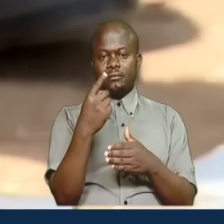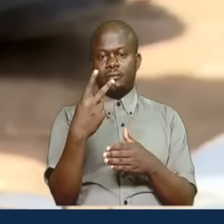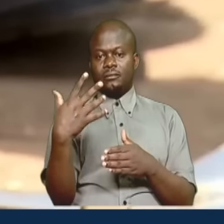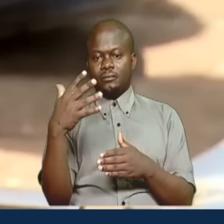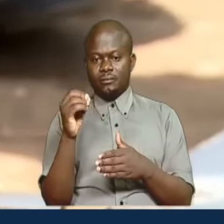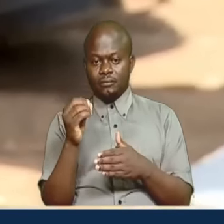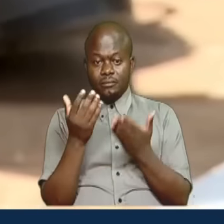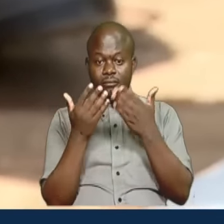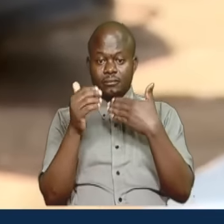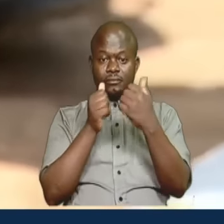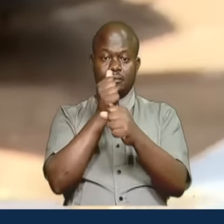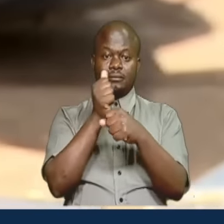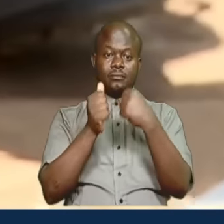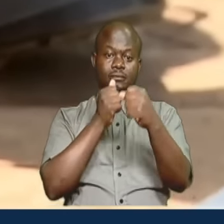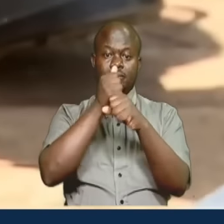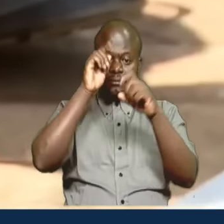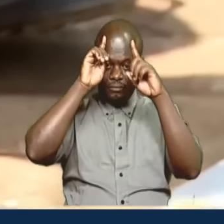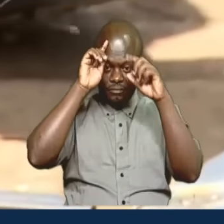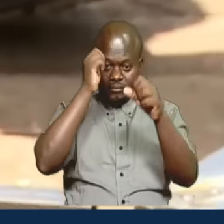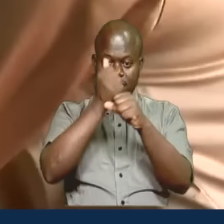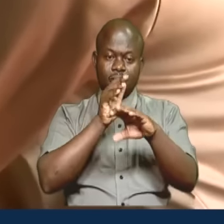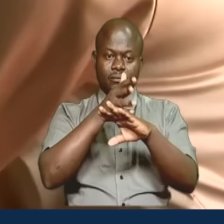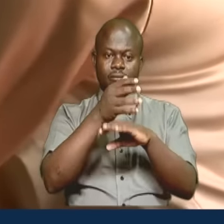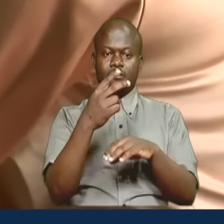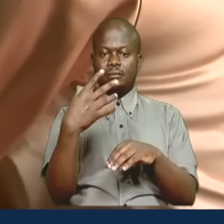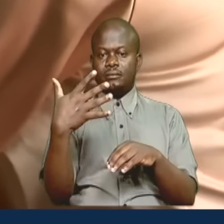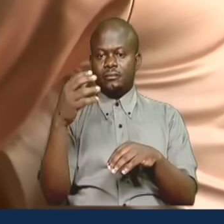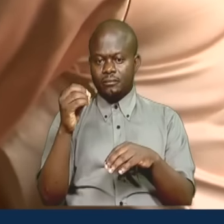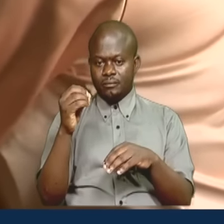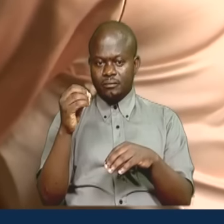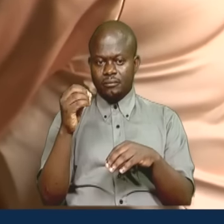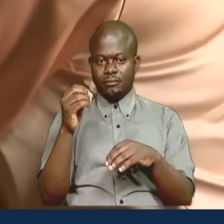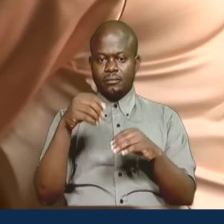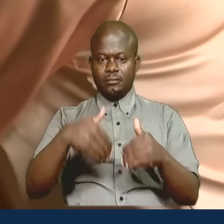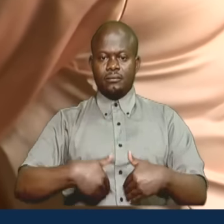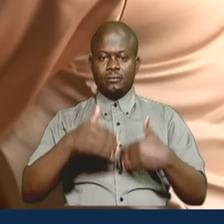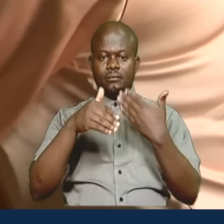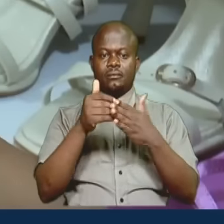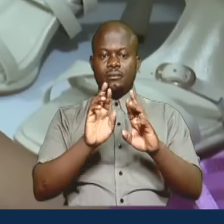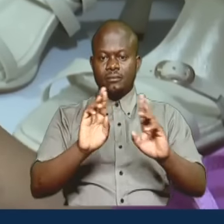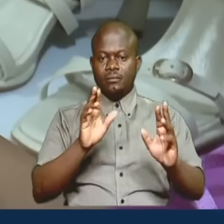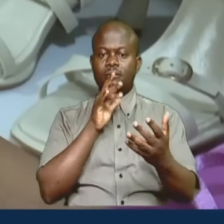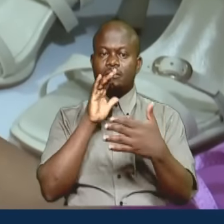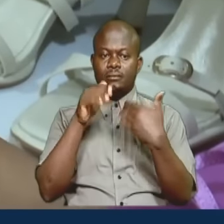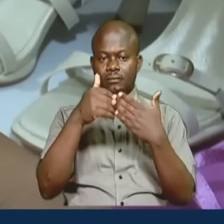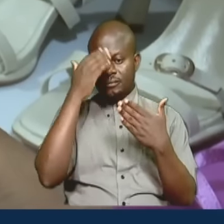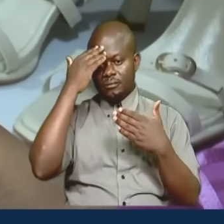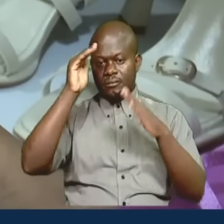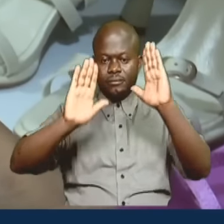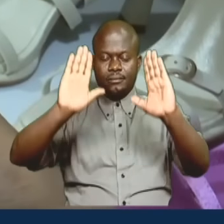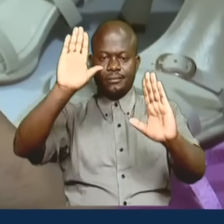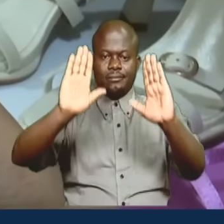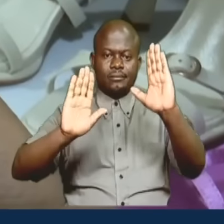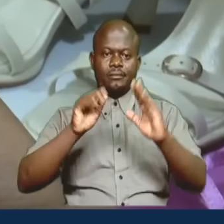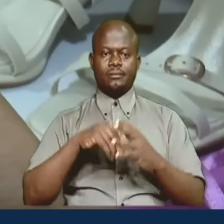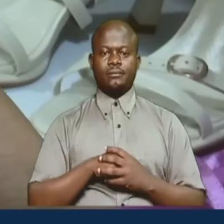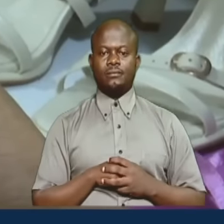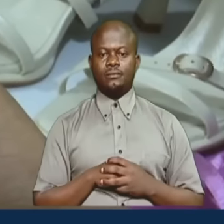aho byibura buri mwaka hazajya hahangwa imirimo 250,000. Urubyiruko rukaba rwitezweho kugira mu ruhare. Enora